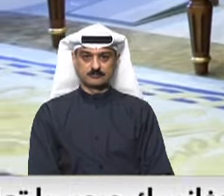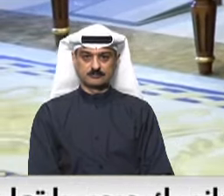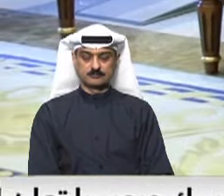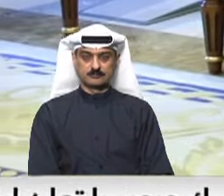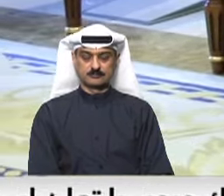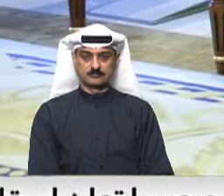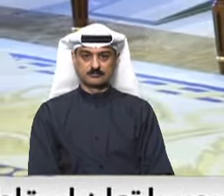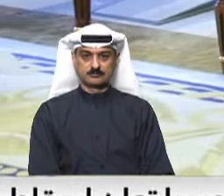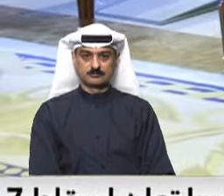والدوليه